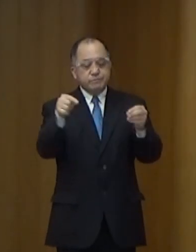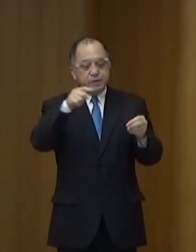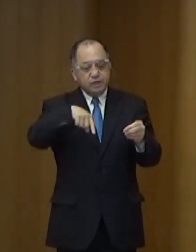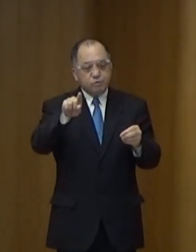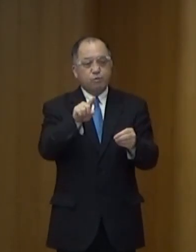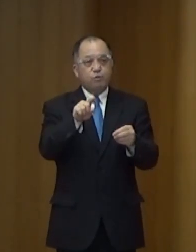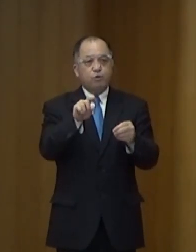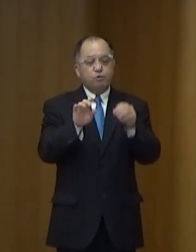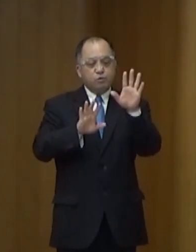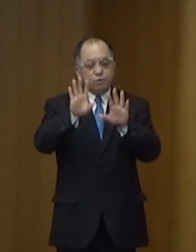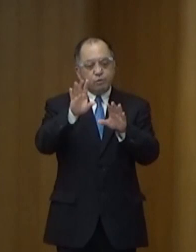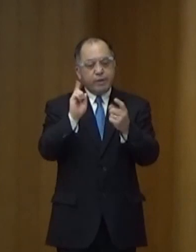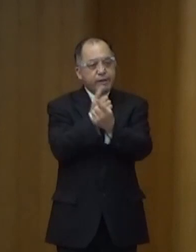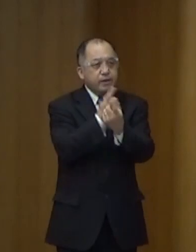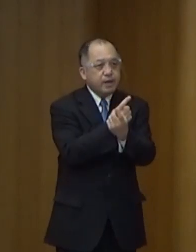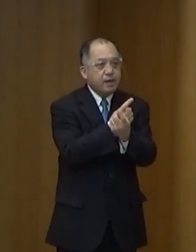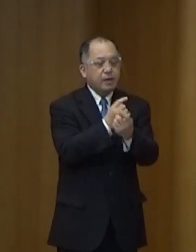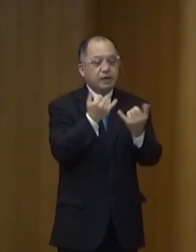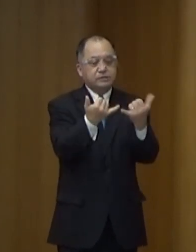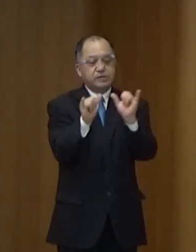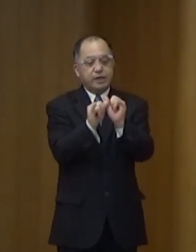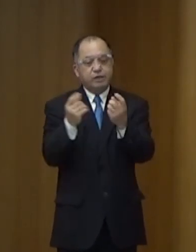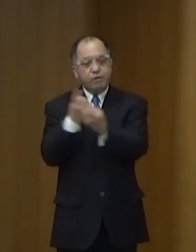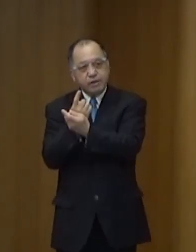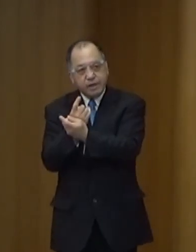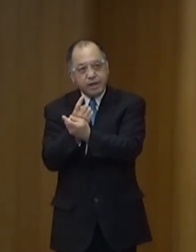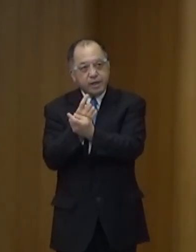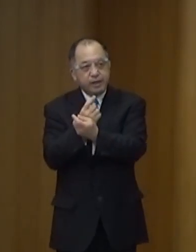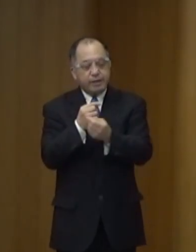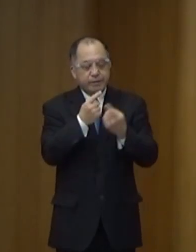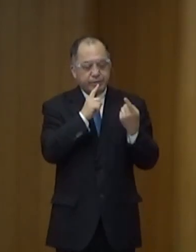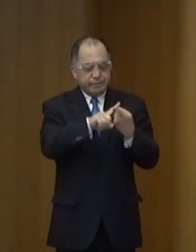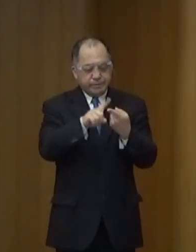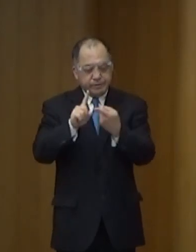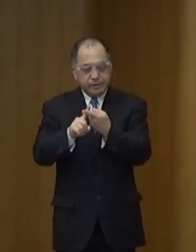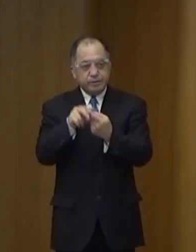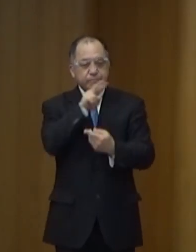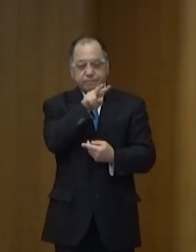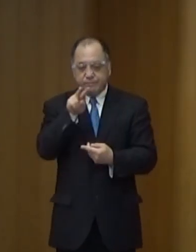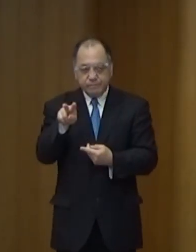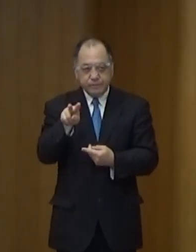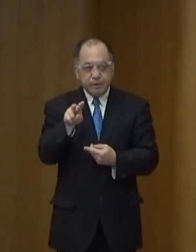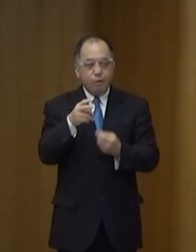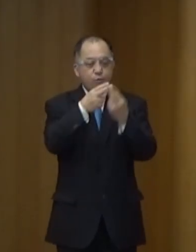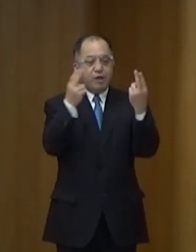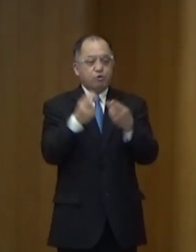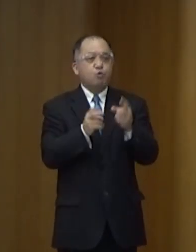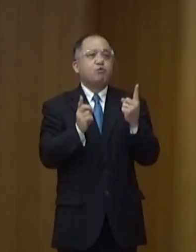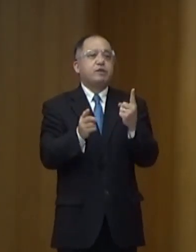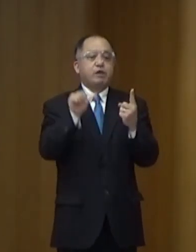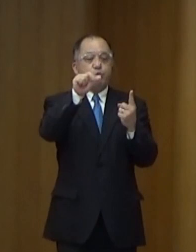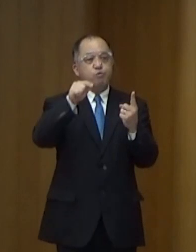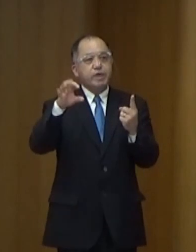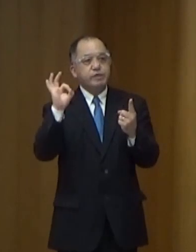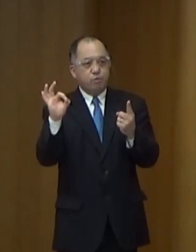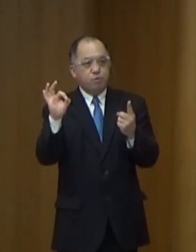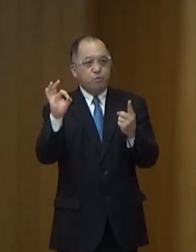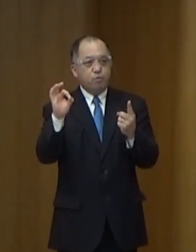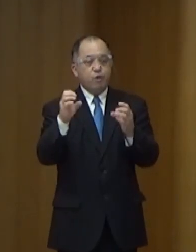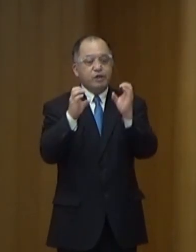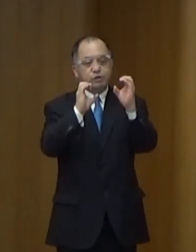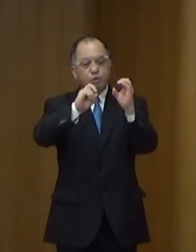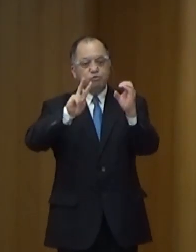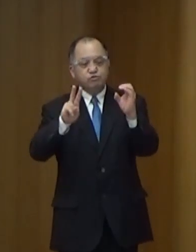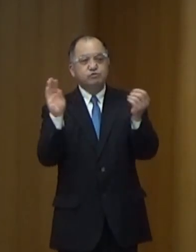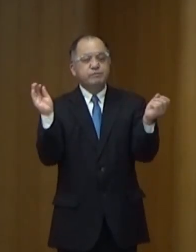変化、社会変革の動きを的確に捉えて北海道ソサイティ 5.0、ゼロ観光北海道